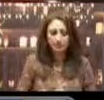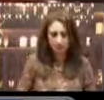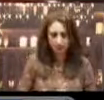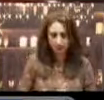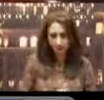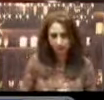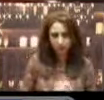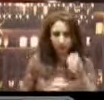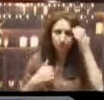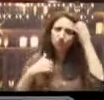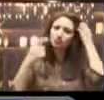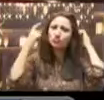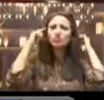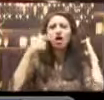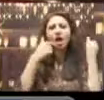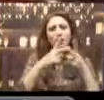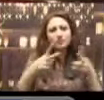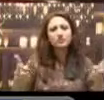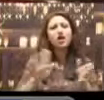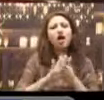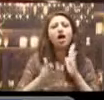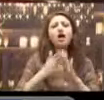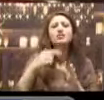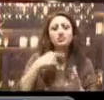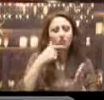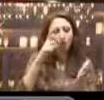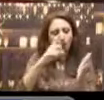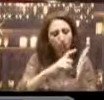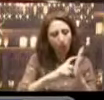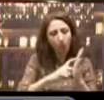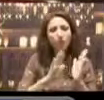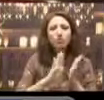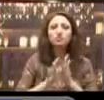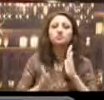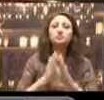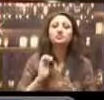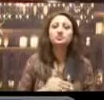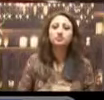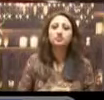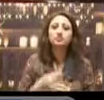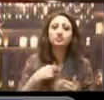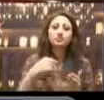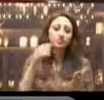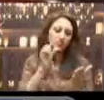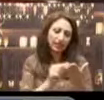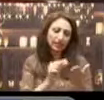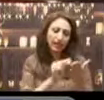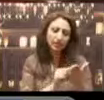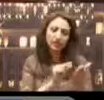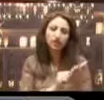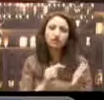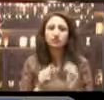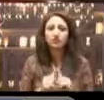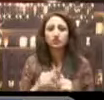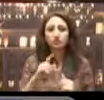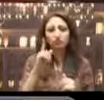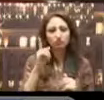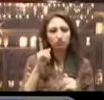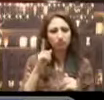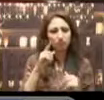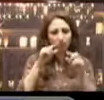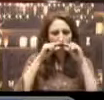فخلينا مش عايز اطول عليك في الحته دي، بس يعني في الاخر يعني بدات امسك حته في اينشتاين ده،